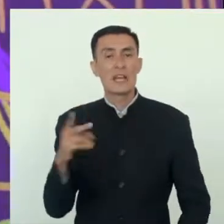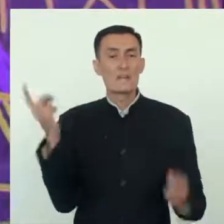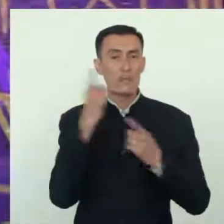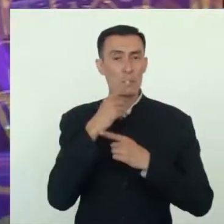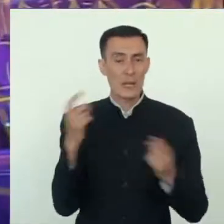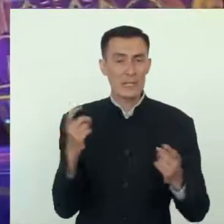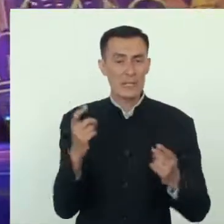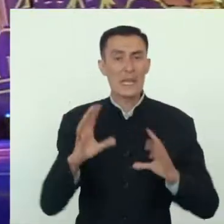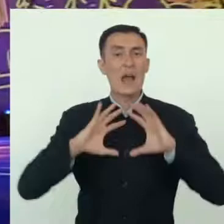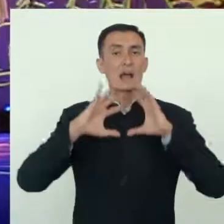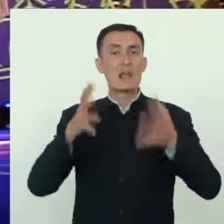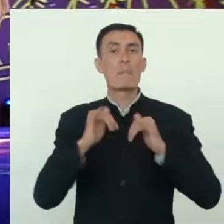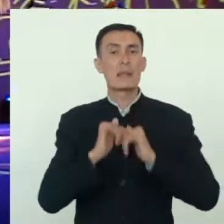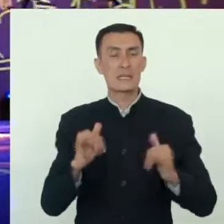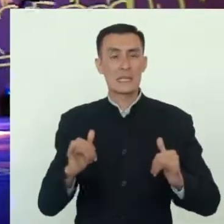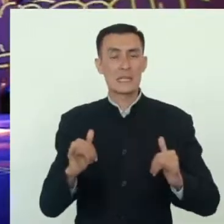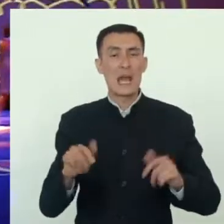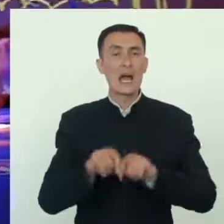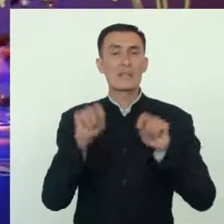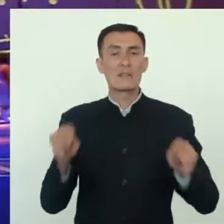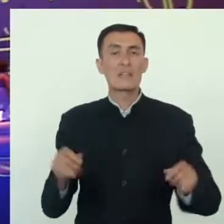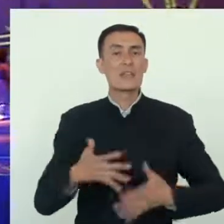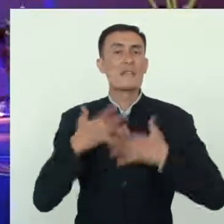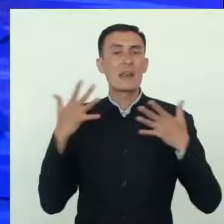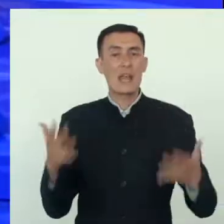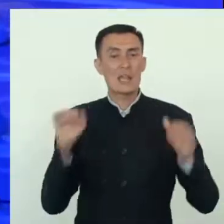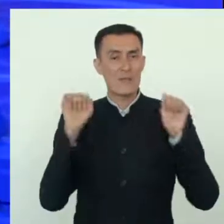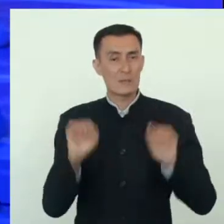век информации и глобализации. Он открывает